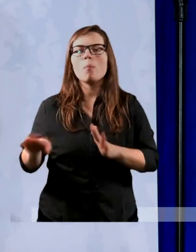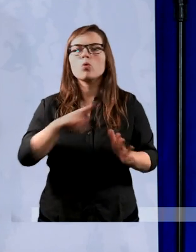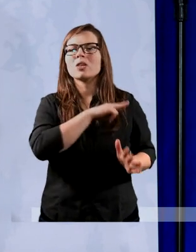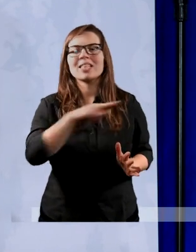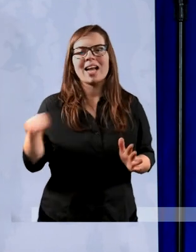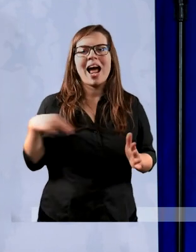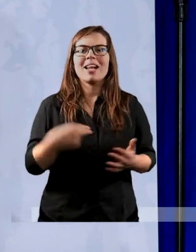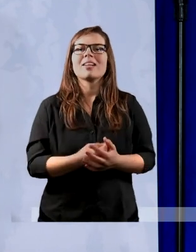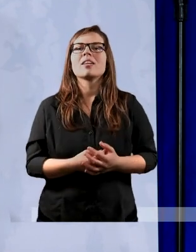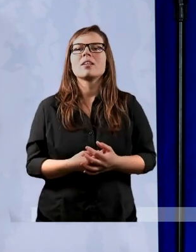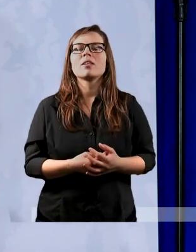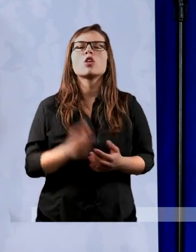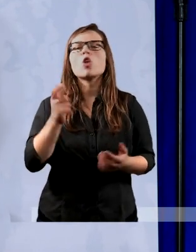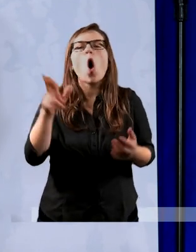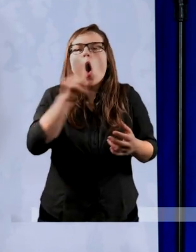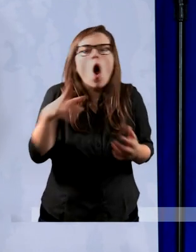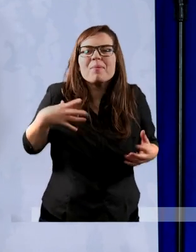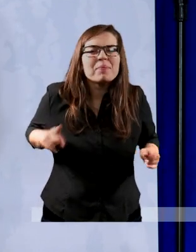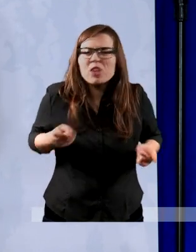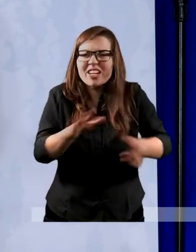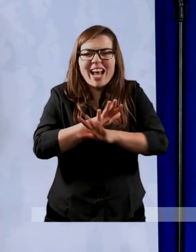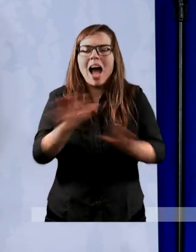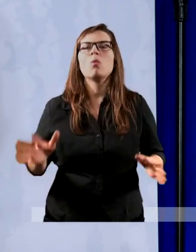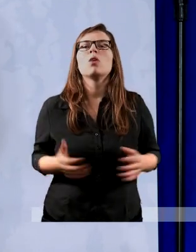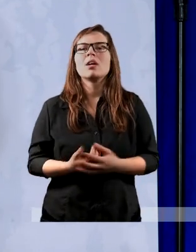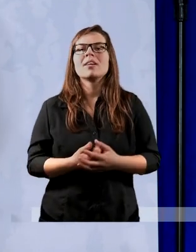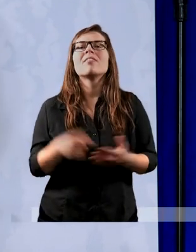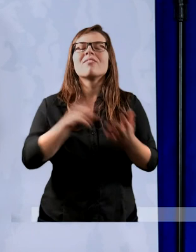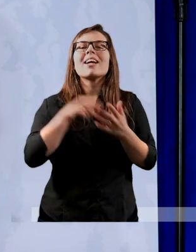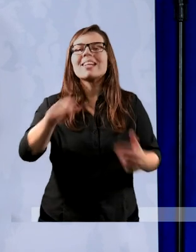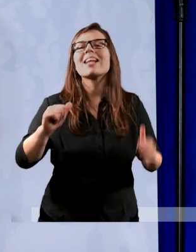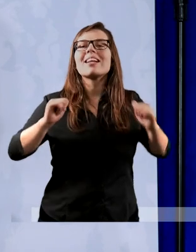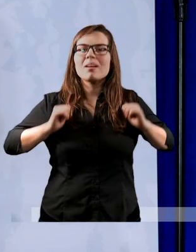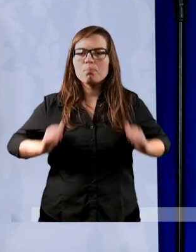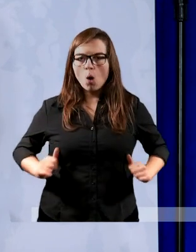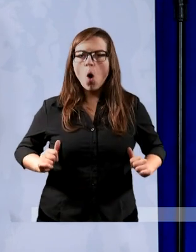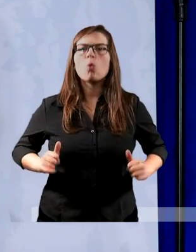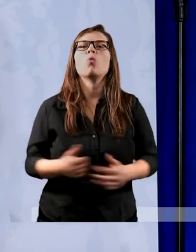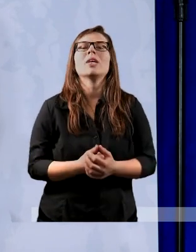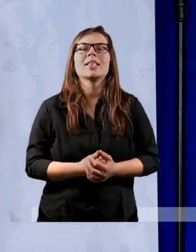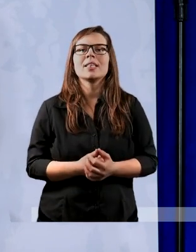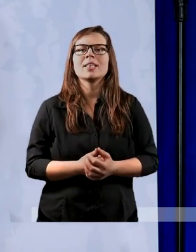nas, cokolwiek by się działo. To jest właśnie spokój, który